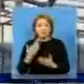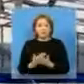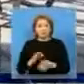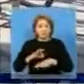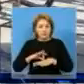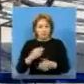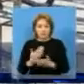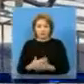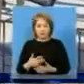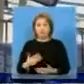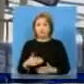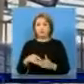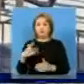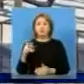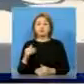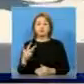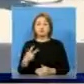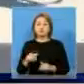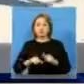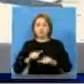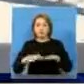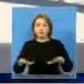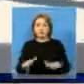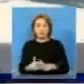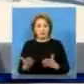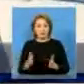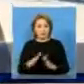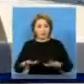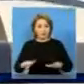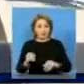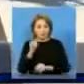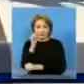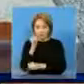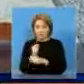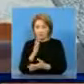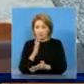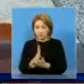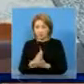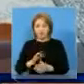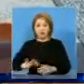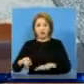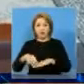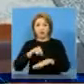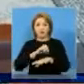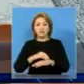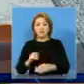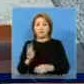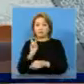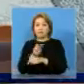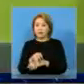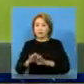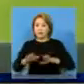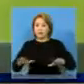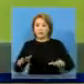жүргізген. 320 орындық балабақша енді жергілікті тұрғындар үшін қызмет көрсететін болады. Облыс әкімі ғимарат ішін аралап,